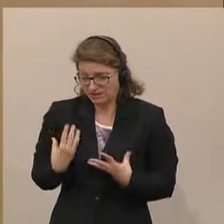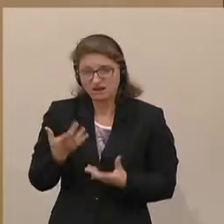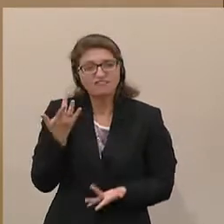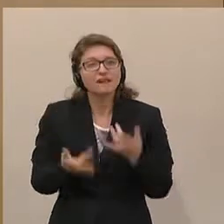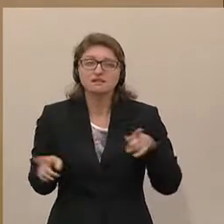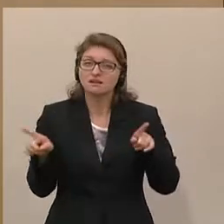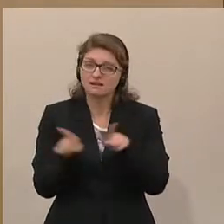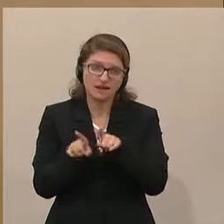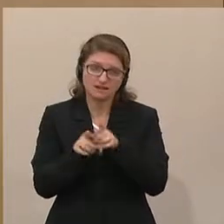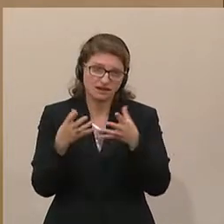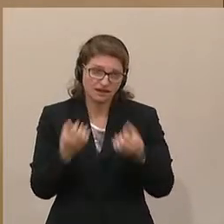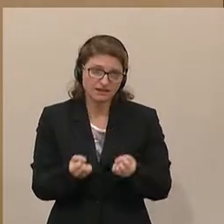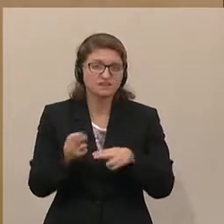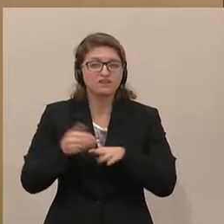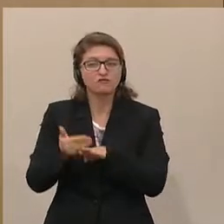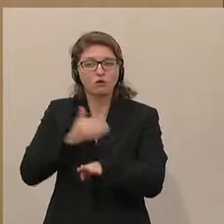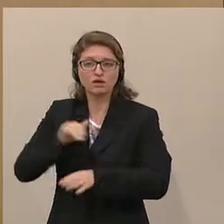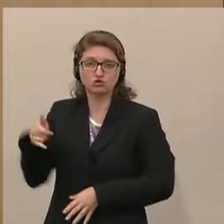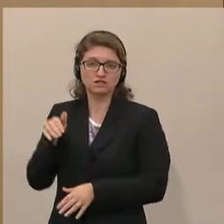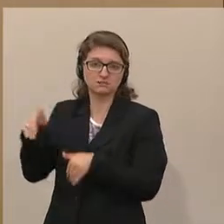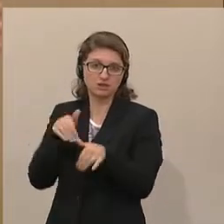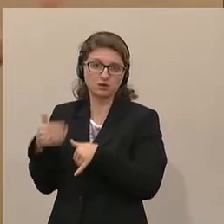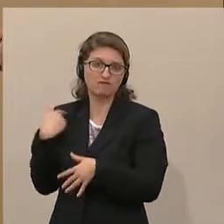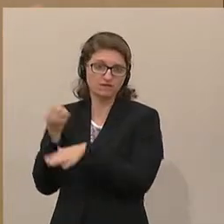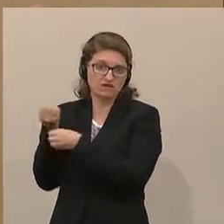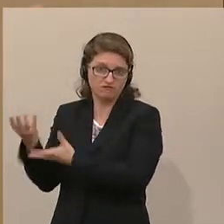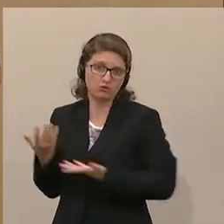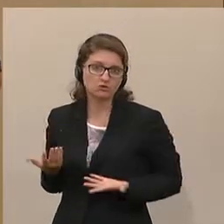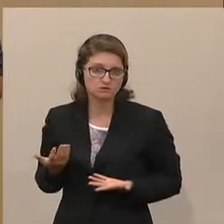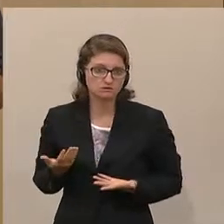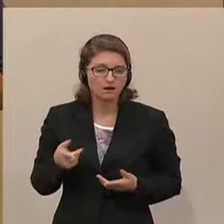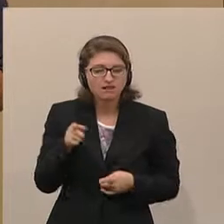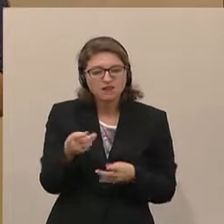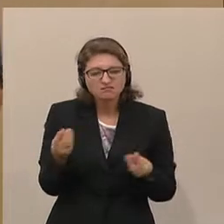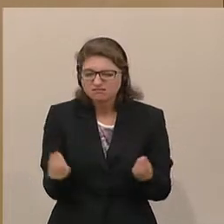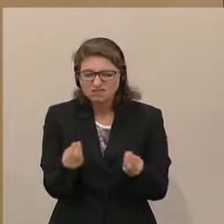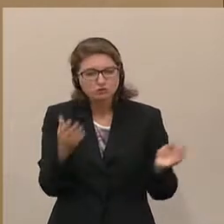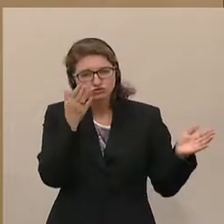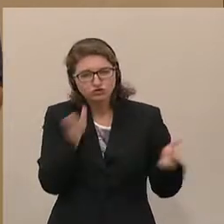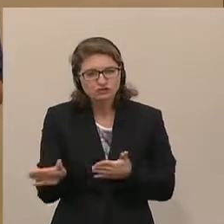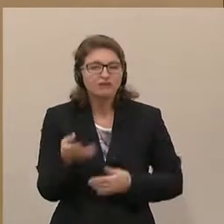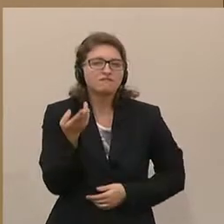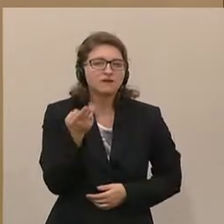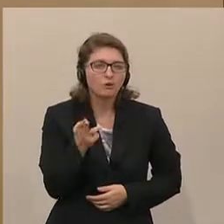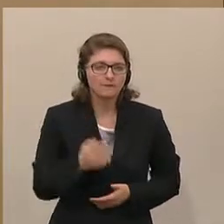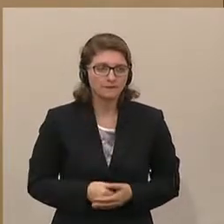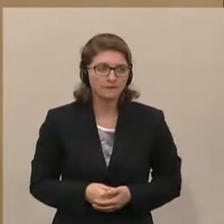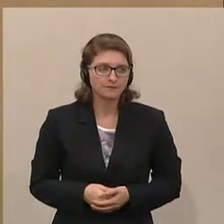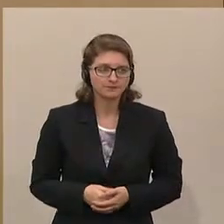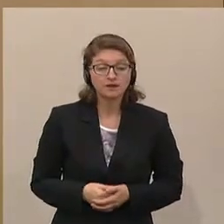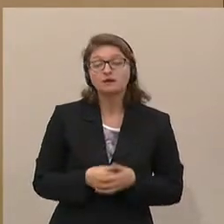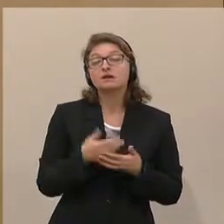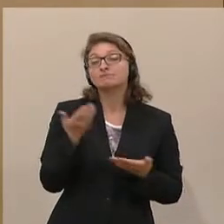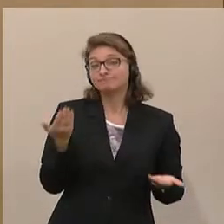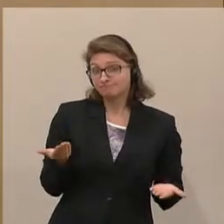das Justizministerium vorher davon gewusst. Warum ist es denn schiefgelaufen? Schiefgelaufen ist es,